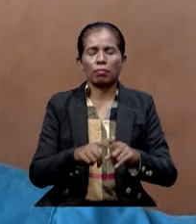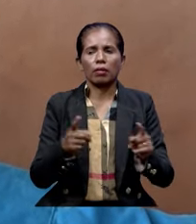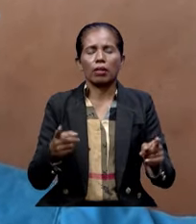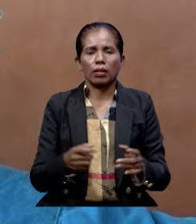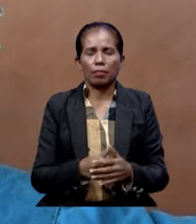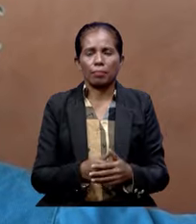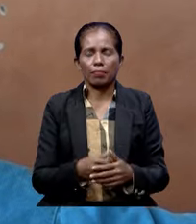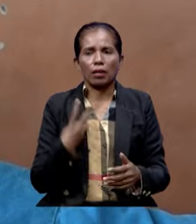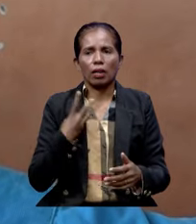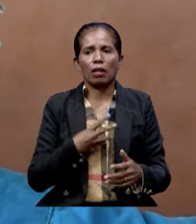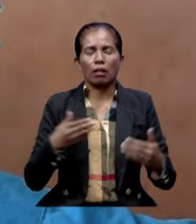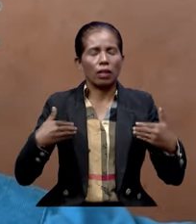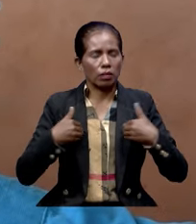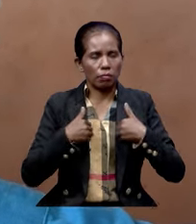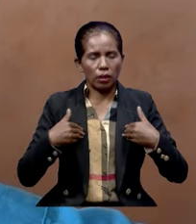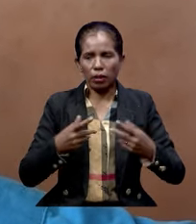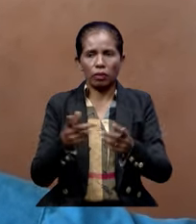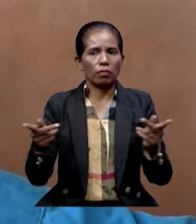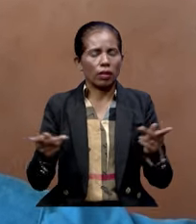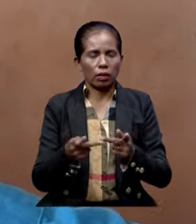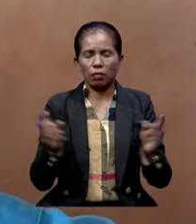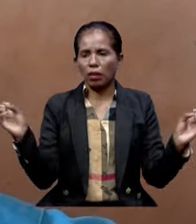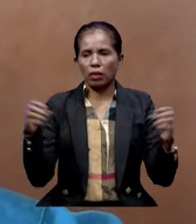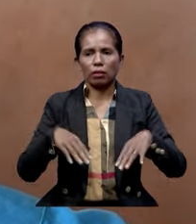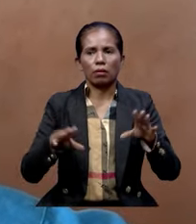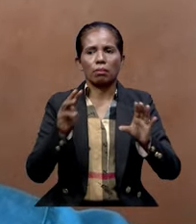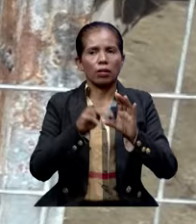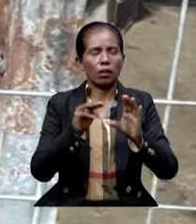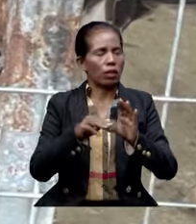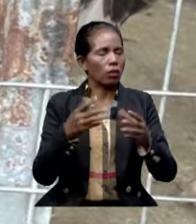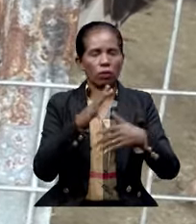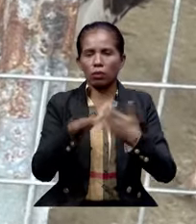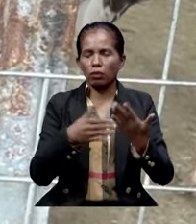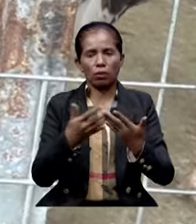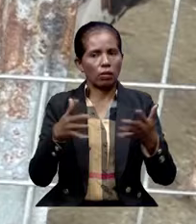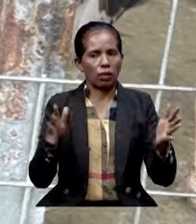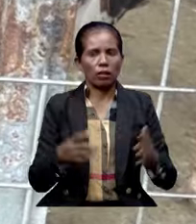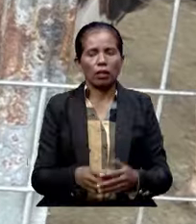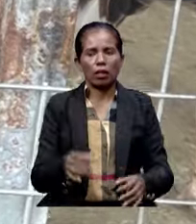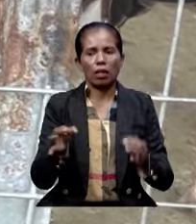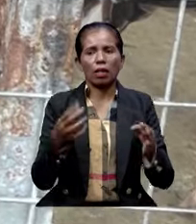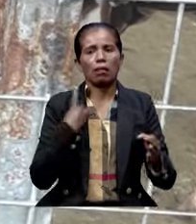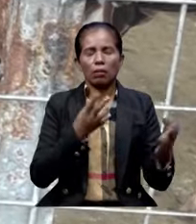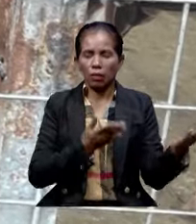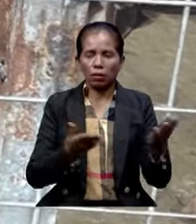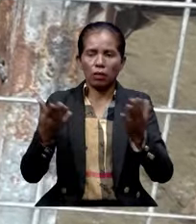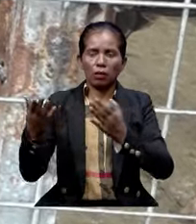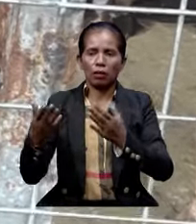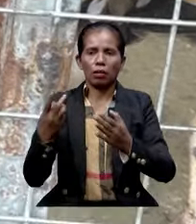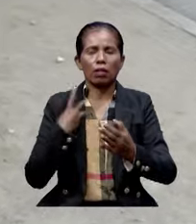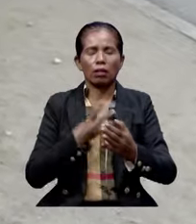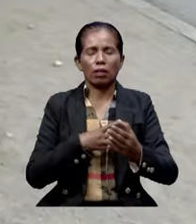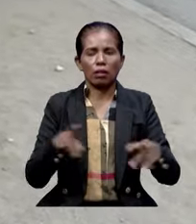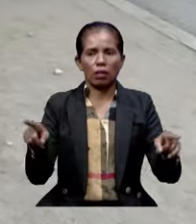ke ba animal nia be Fatimah lae ya. Ami ba mereka dua tu lae. Se ami lori be animal ini ada mereka lara anta